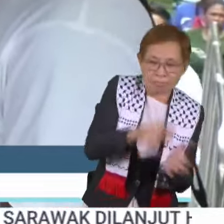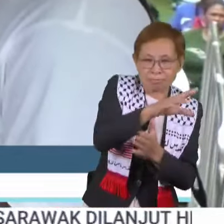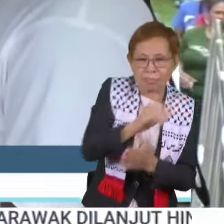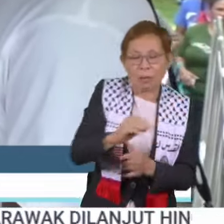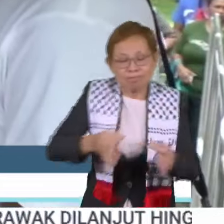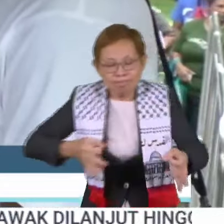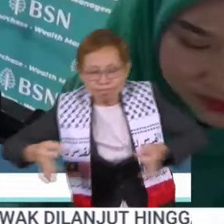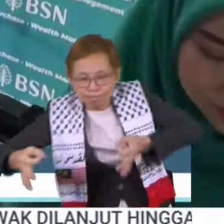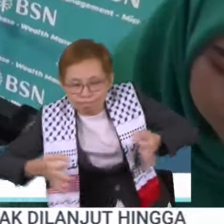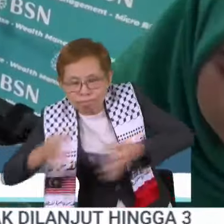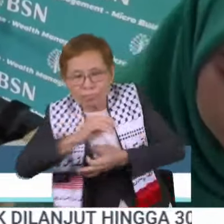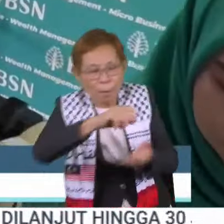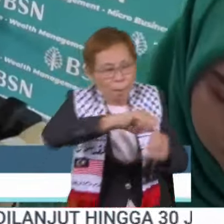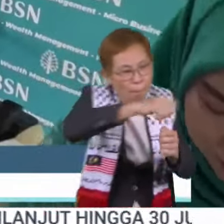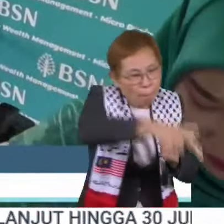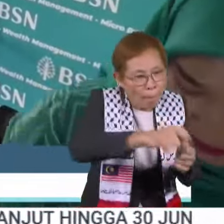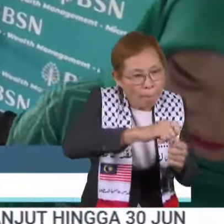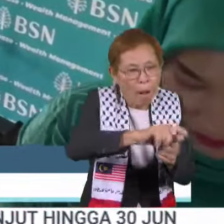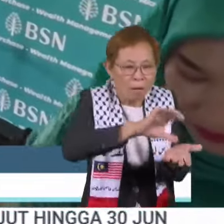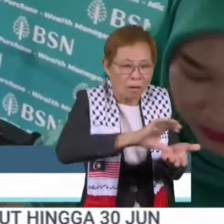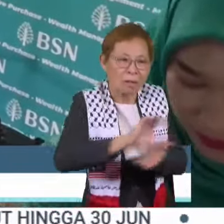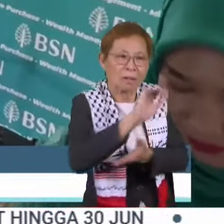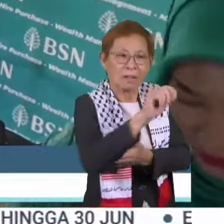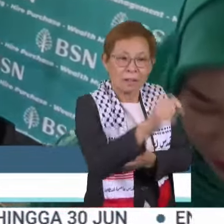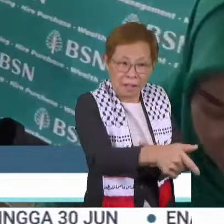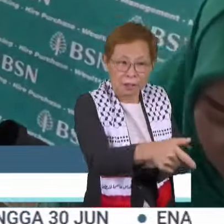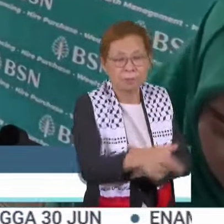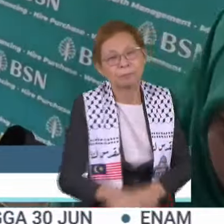penerangan serta pembayaran secara